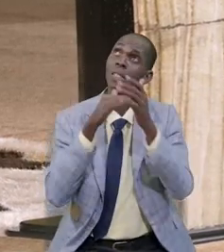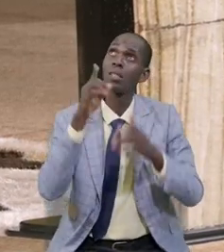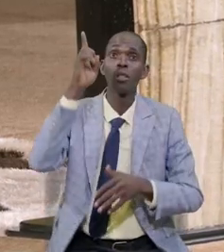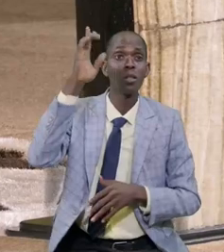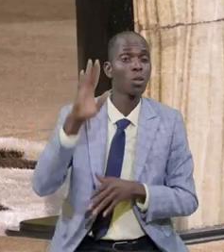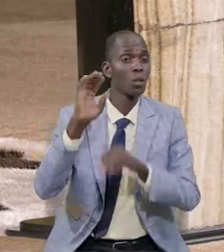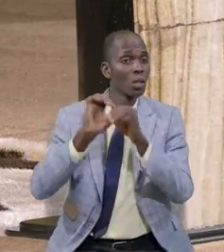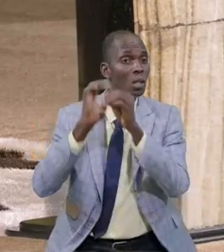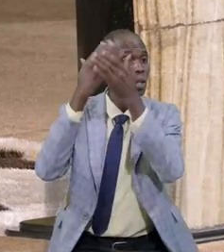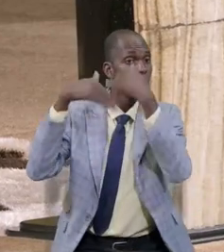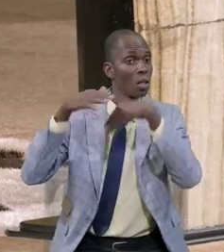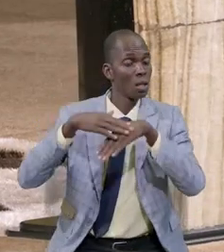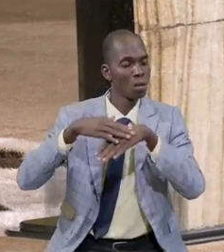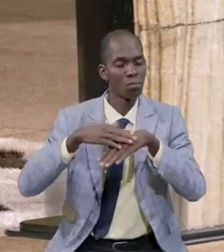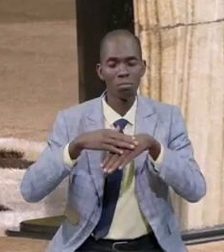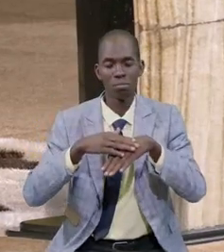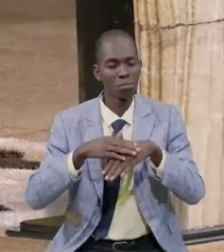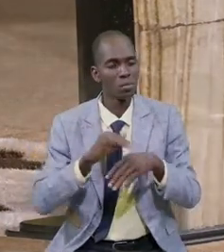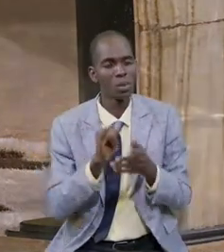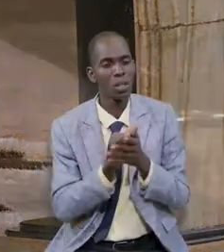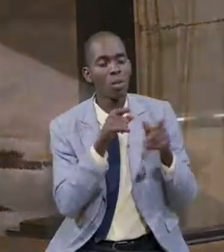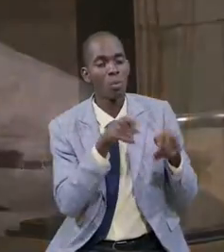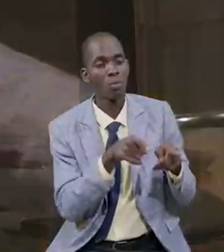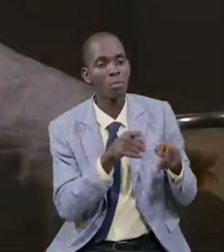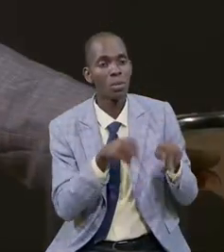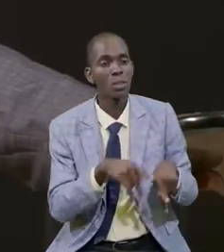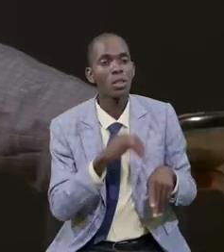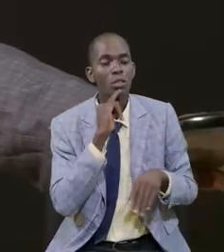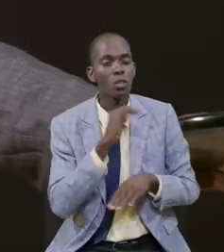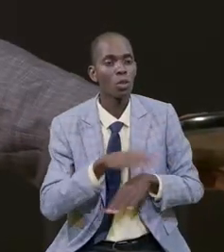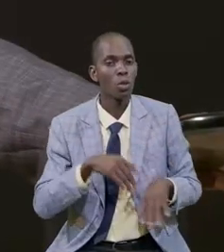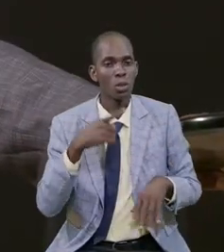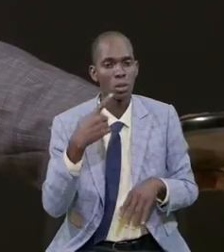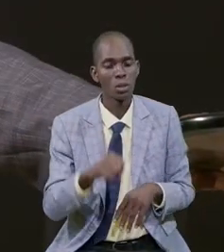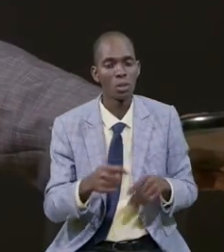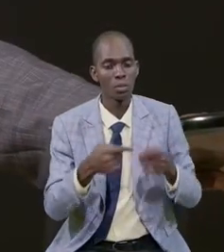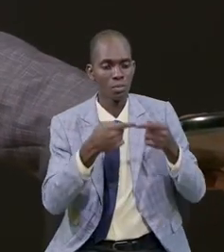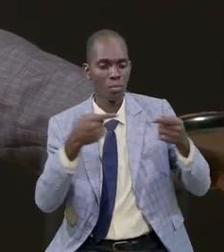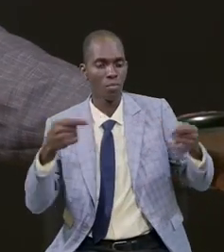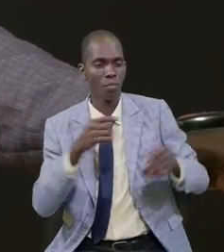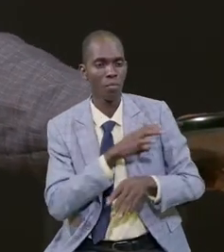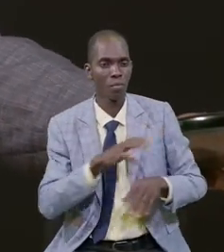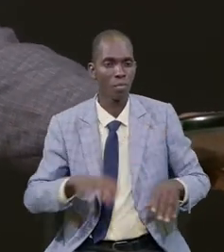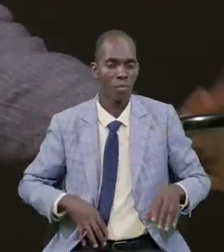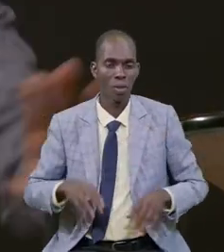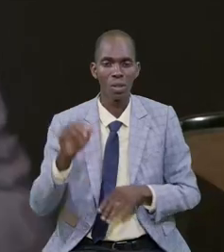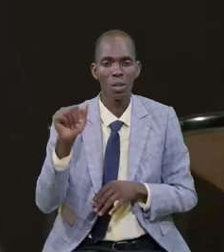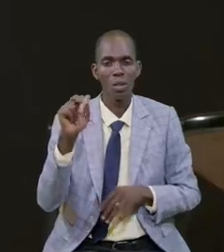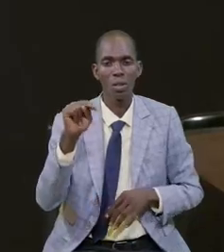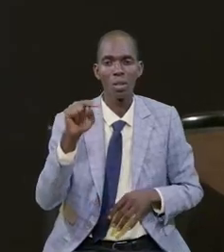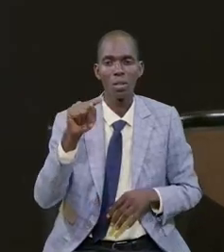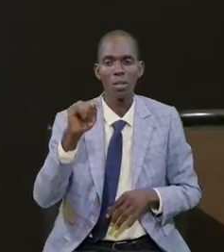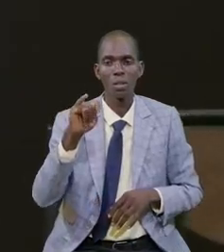Dieu du ciel. Il est appelé l'Antéchrist. Nous allons à